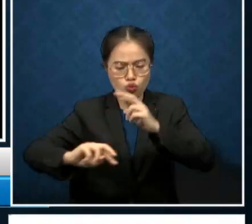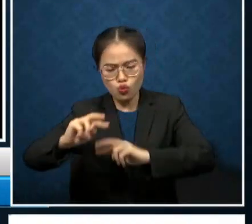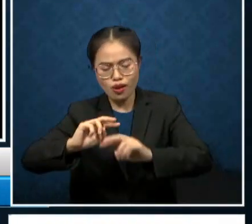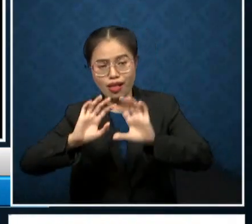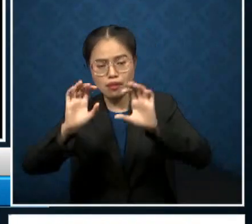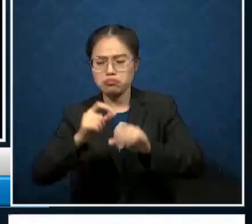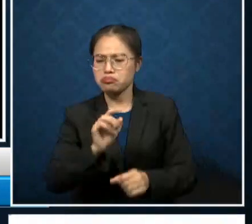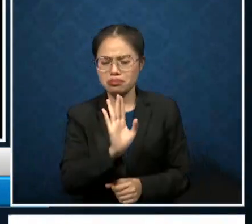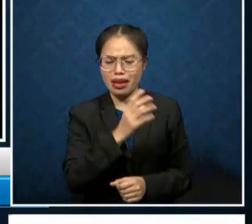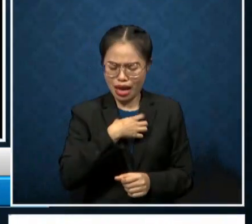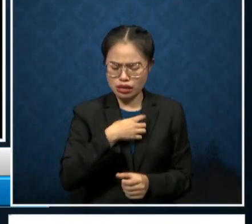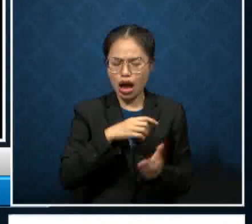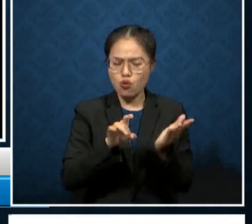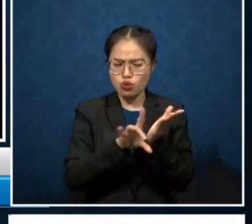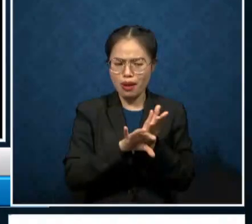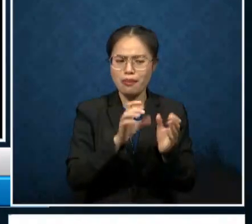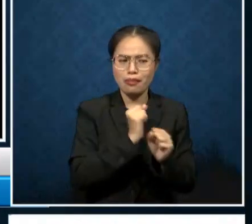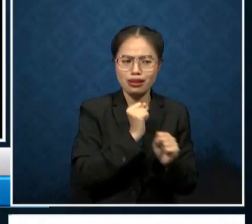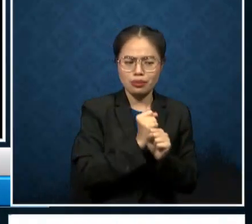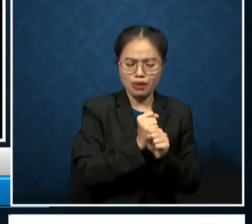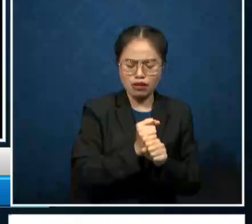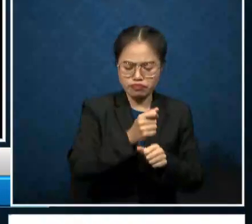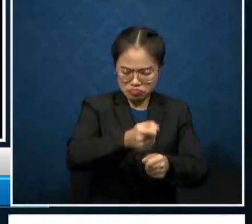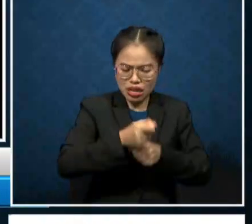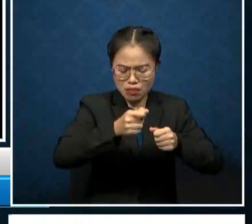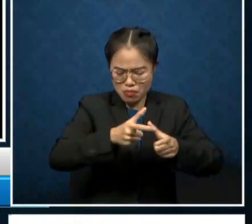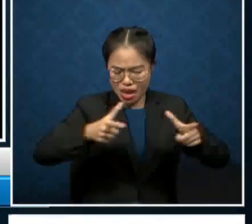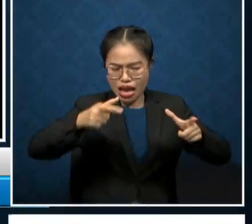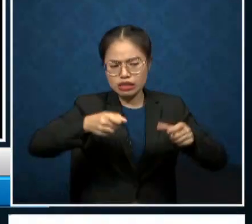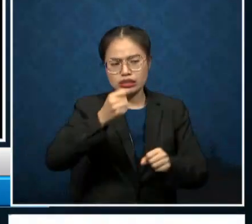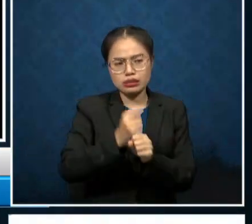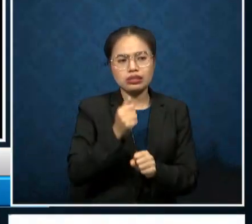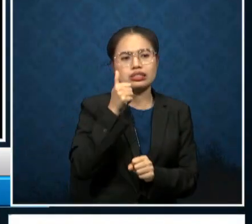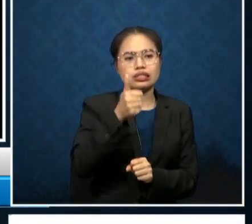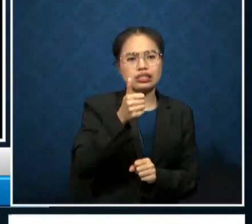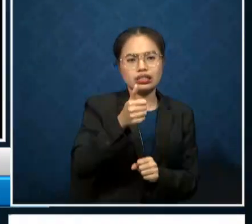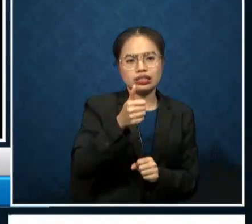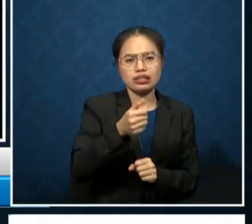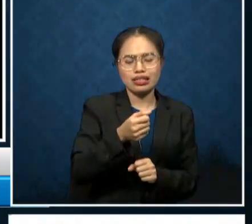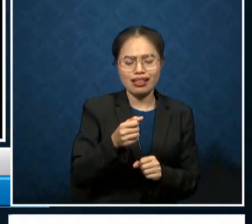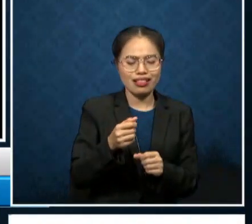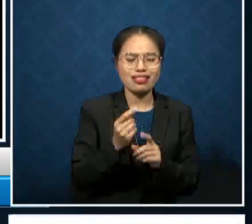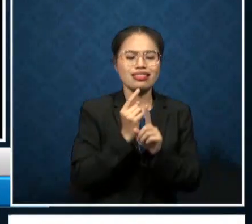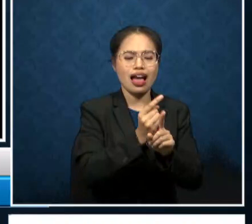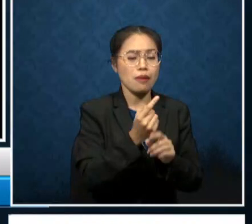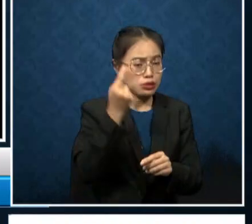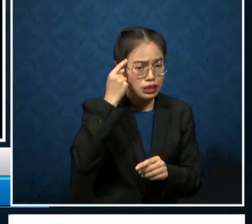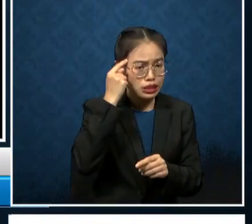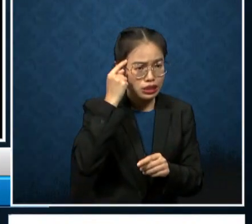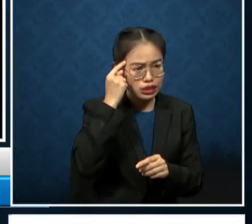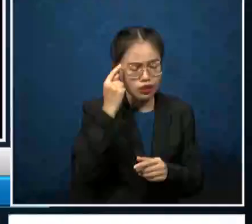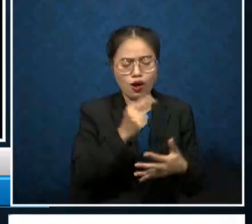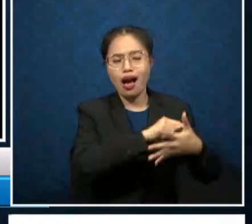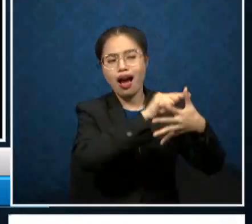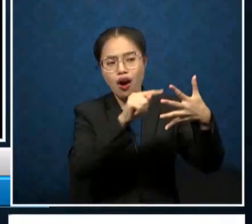ปริมาณแต่ต้องการคุณภาพที่ก่อให้เกิดประโยชน์และเกิดผลอย่างแท้จริงตามแนวคิดทั้ง 5ประการที่พระวิชาได้เสนอไปแล้วสัก